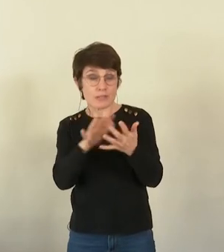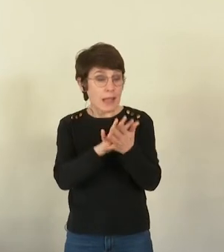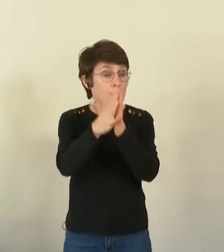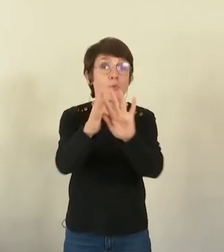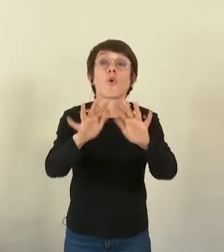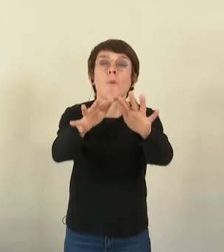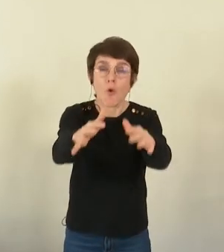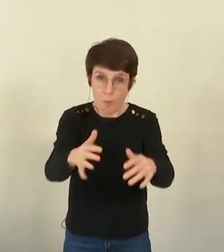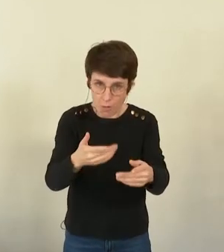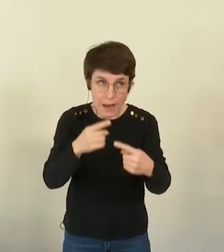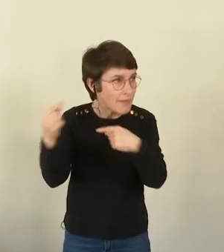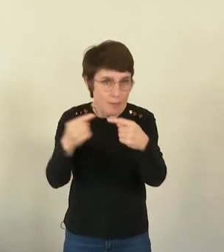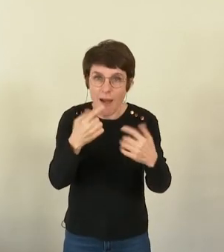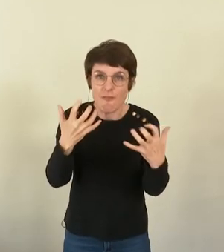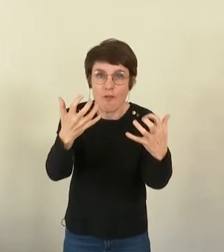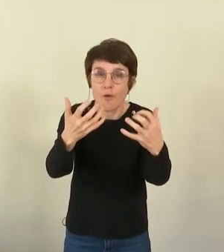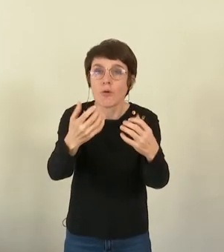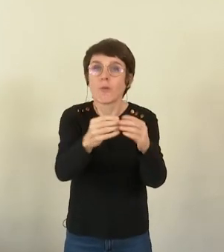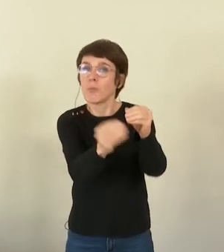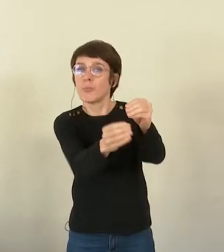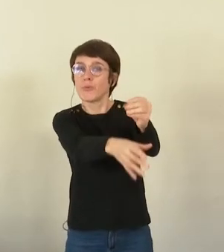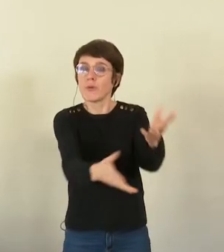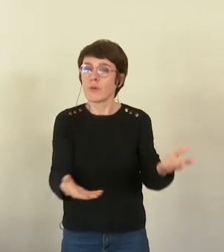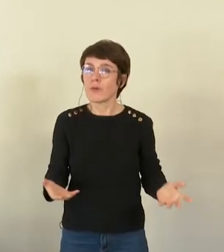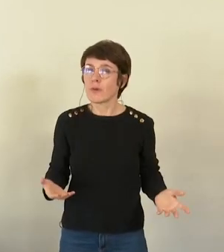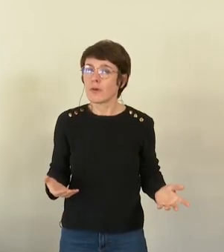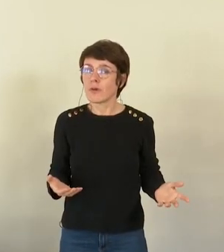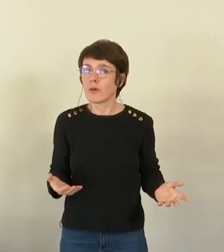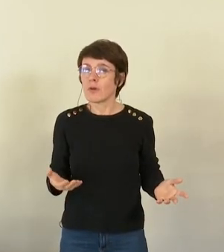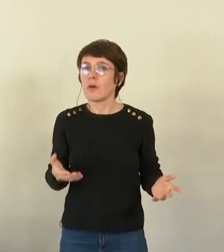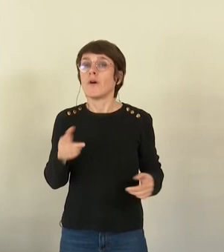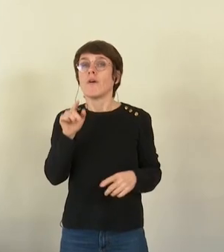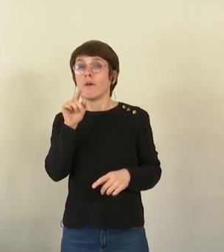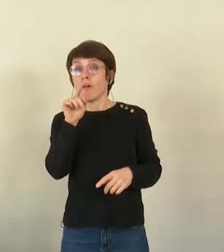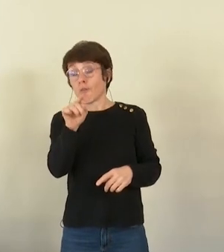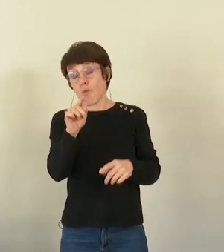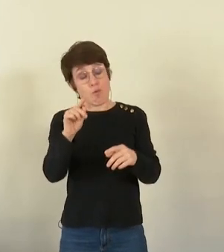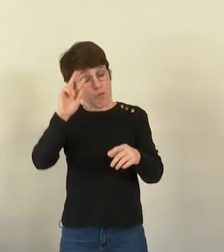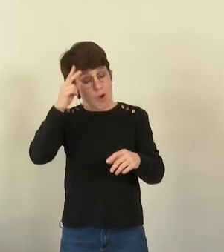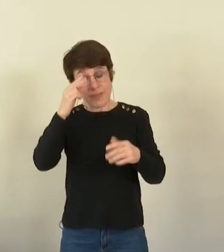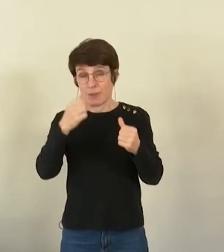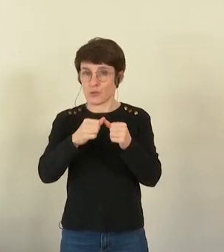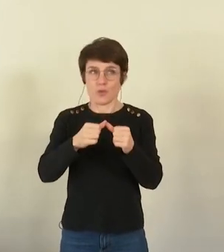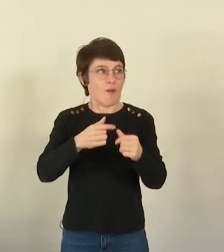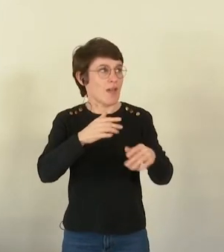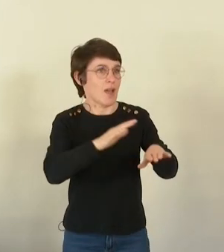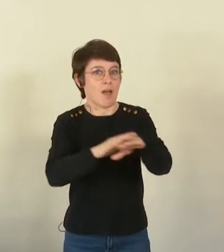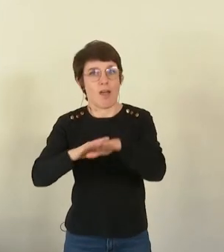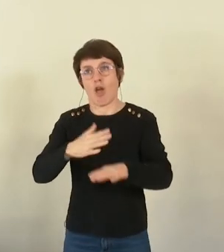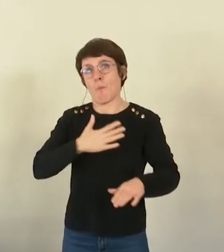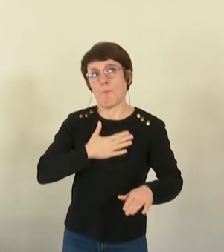comme toujours sur le sujet vous voulez vivre vousit vous vivez sur la peur et vous vous partez de faux